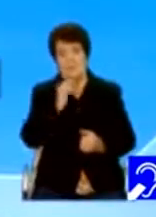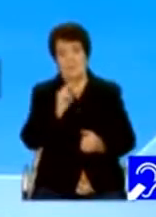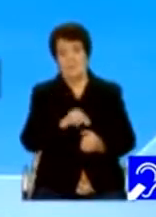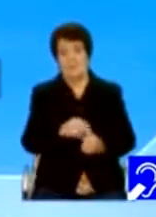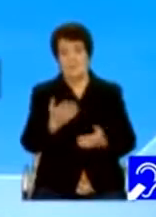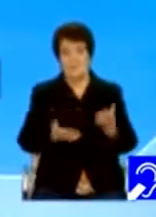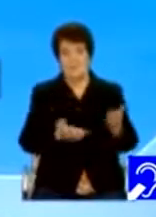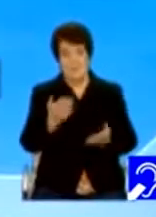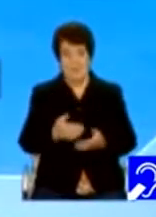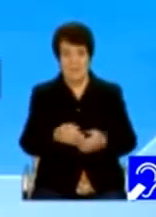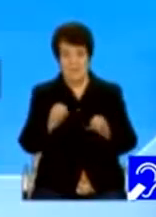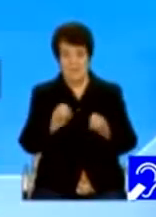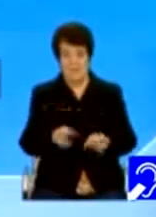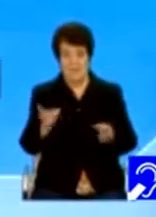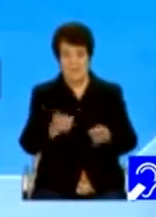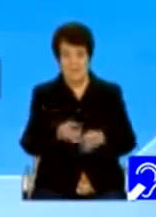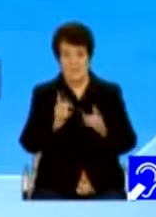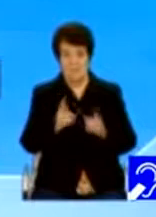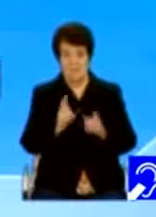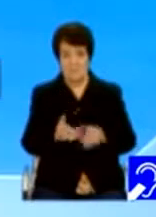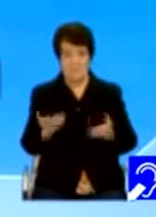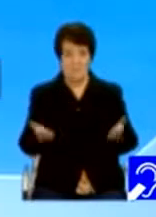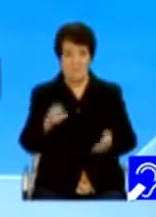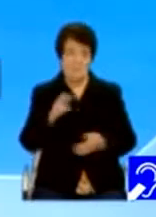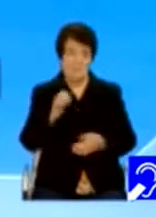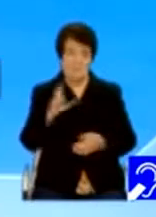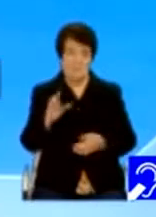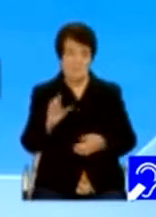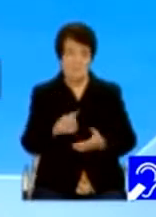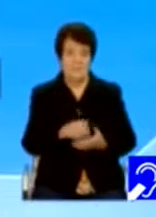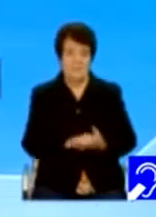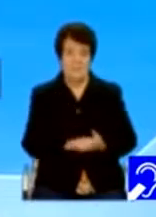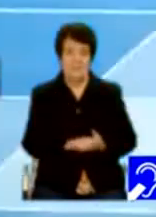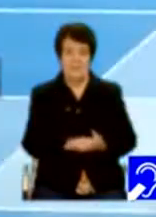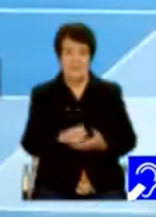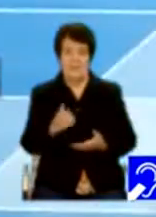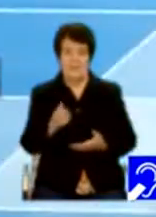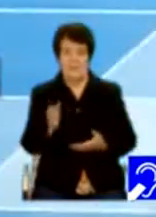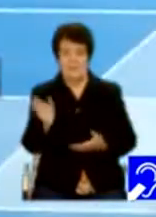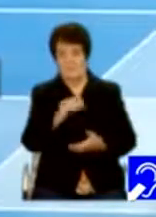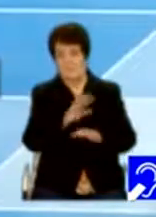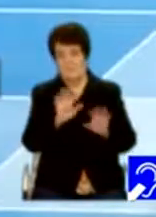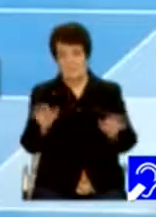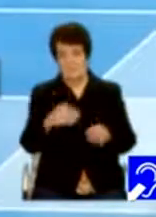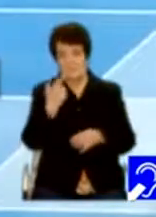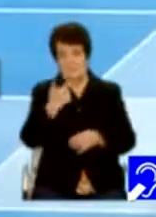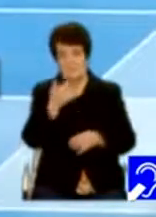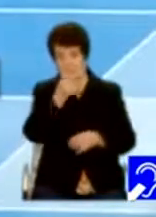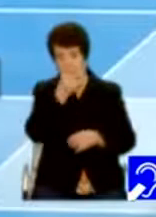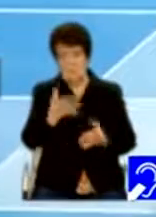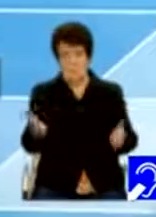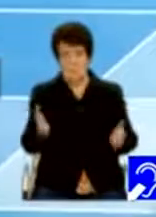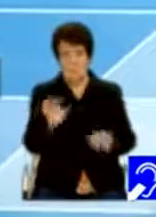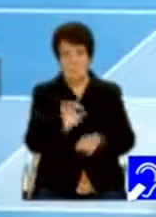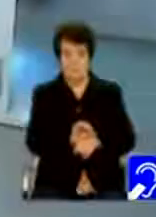înțeleg logica. Dacă facem pentru socialiști, încă înțelegem învinuirea, dar pentru PAS... V-a spus în gând să consumați chiar toate secundele. La ultima secundă să vă opriți. Gata, ne